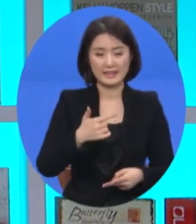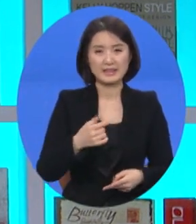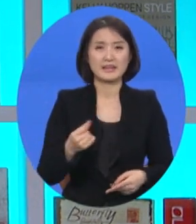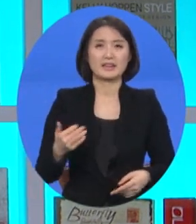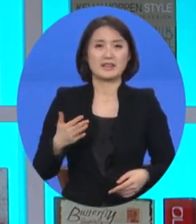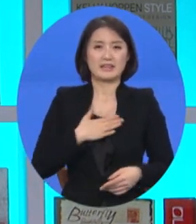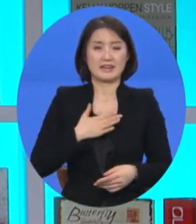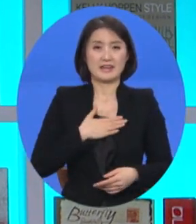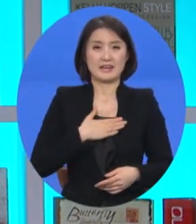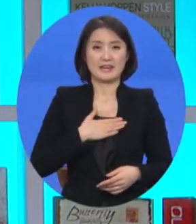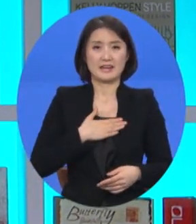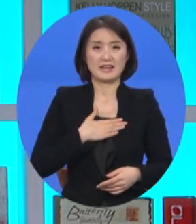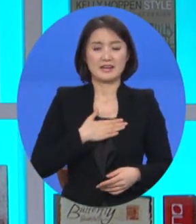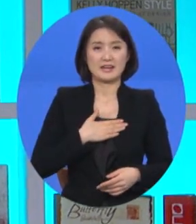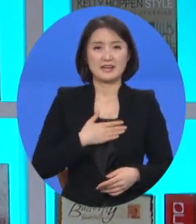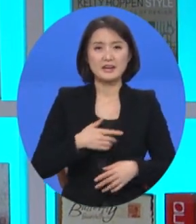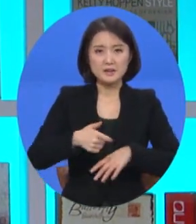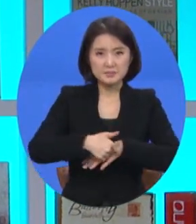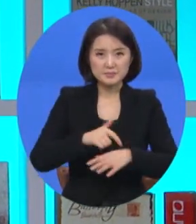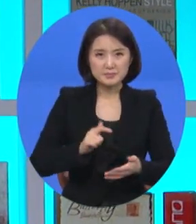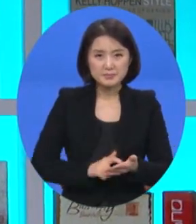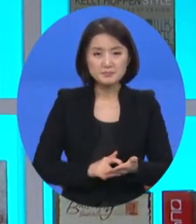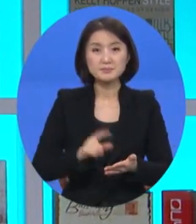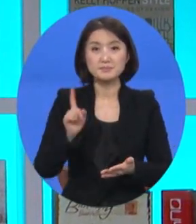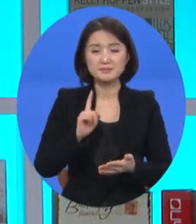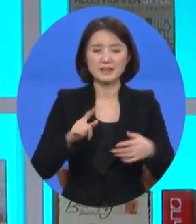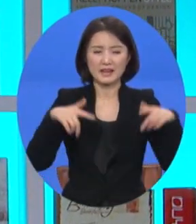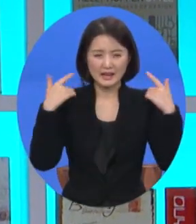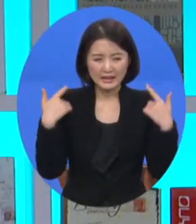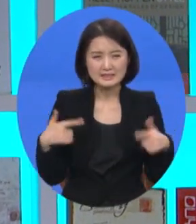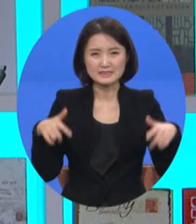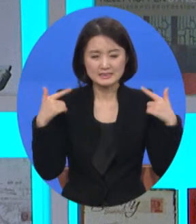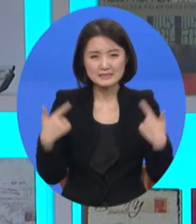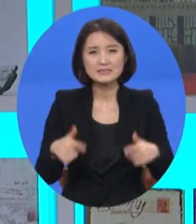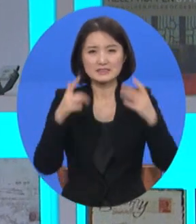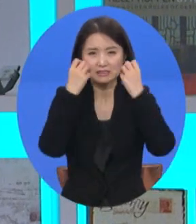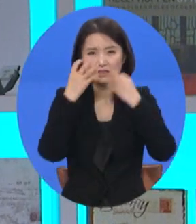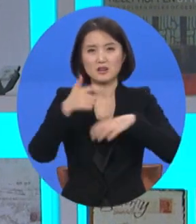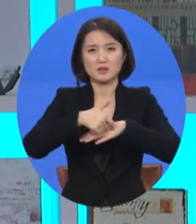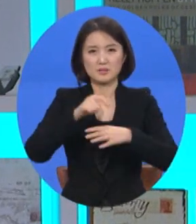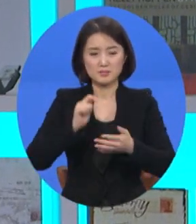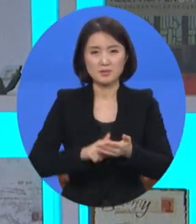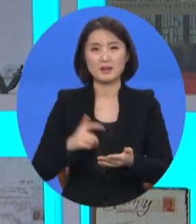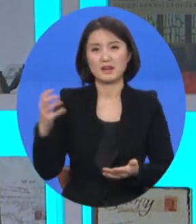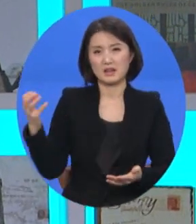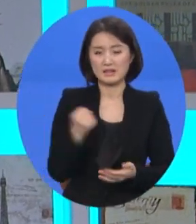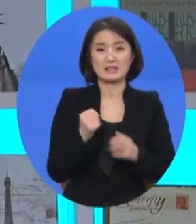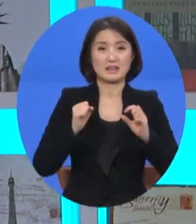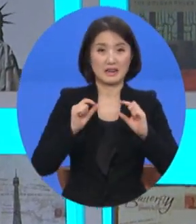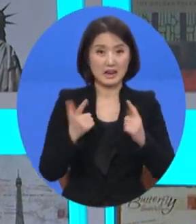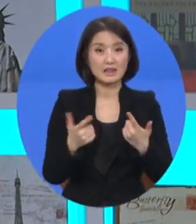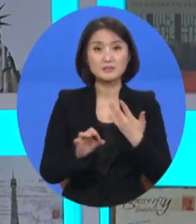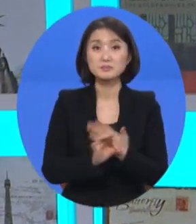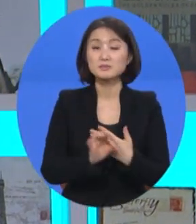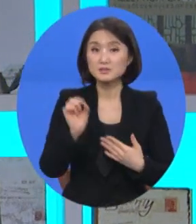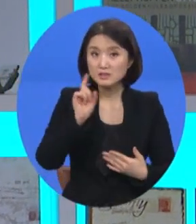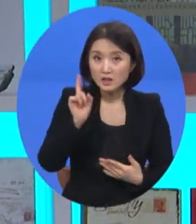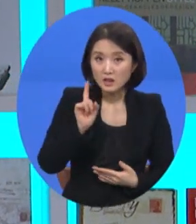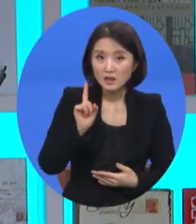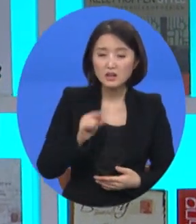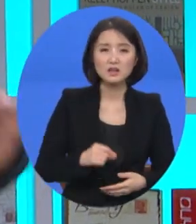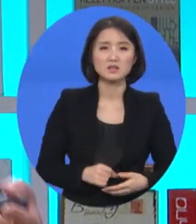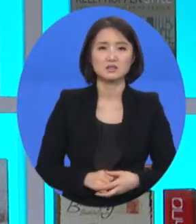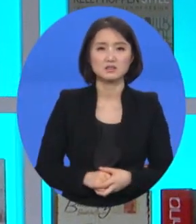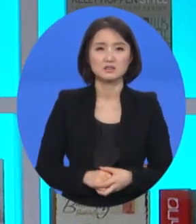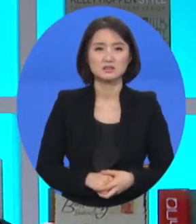않았습니다 1 신유 시누이 리 신 이라 나날이 새로워지고 꼬 세워지지 않으면 은 뭐 요즘도 마찬가지 면담